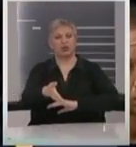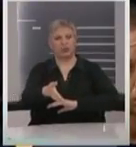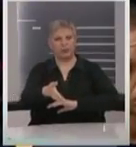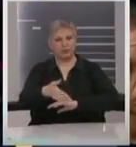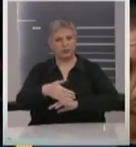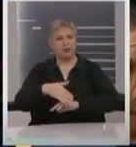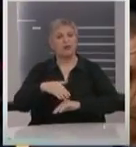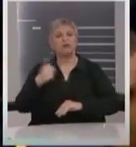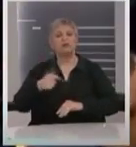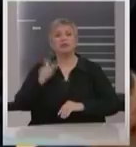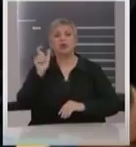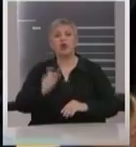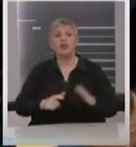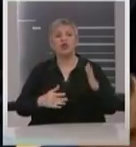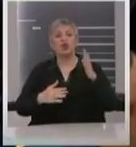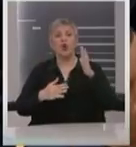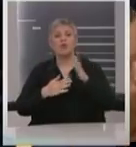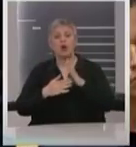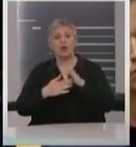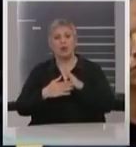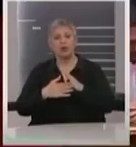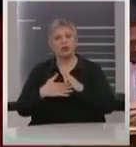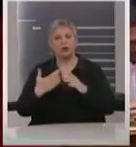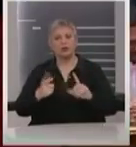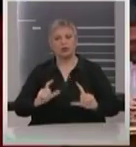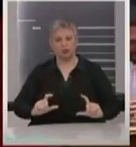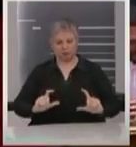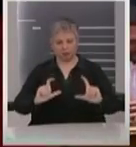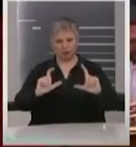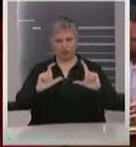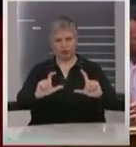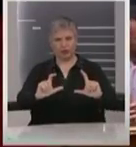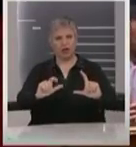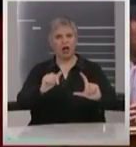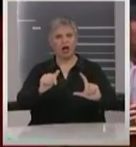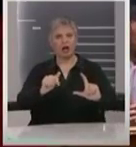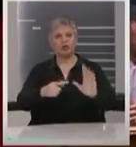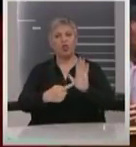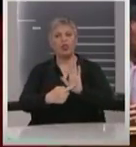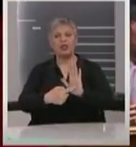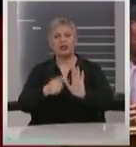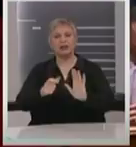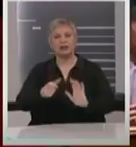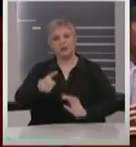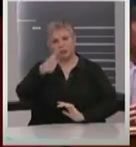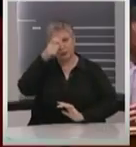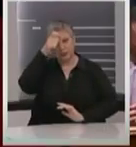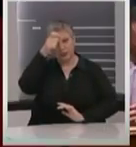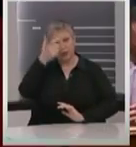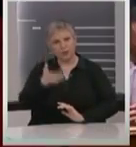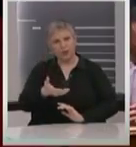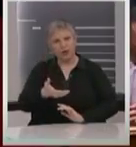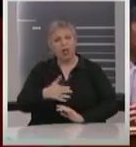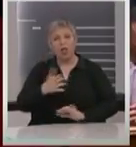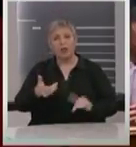Ταγίπ Ερντογάν. Παρακαλώ, πάρτε το για τα πρακτικά. Είναι μία ημισέλληνος. Πώς τον αφήσατε να